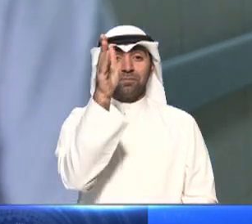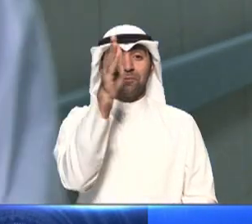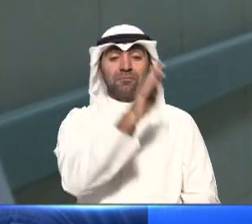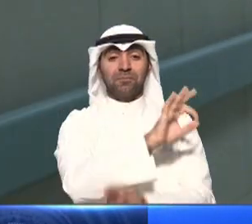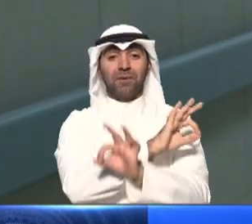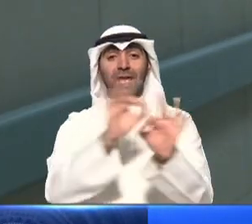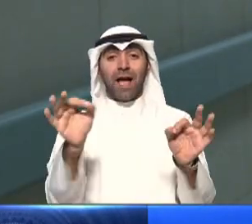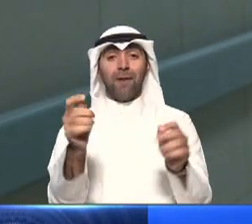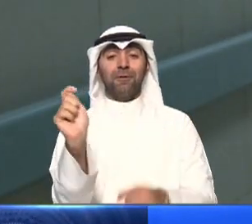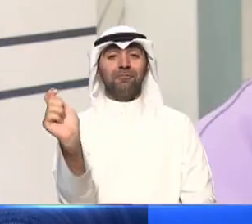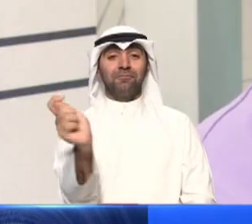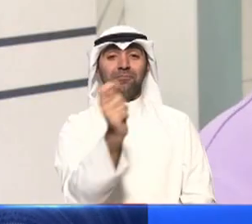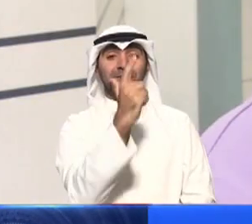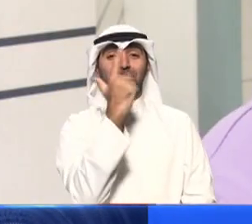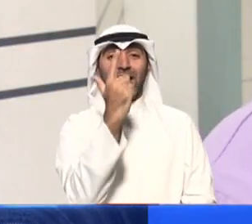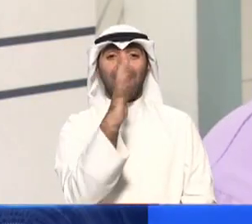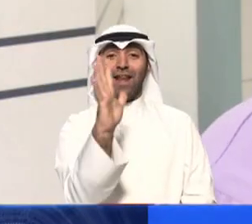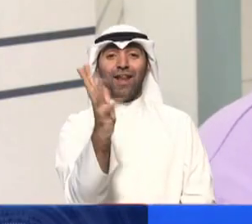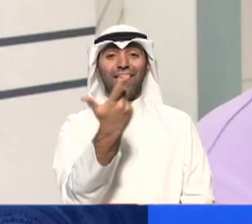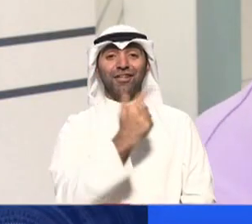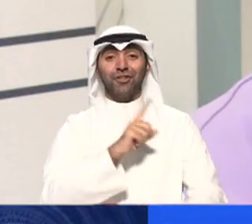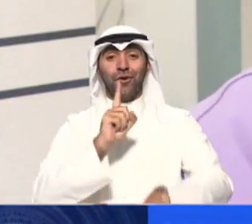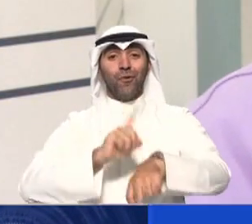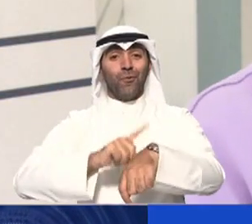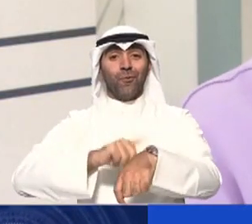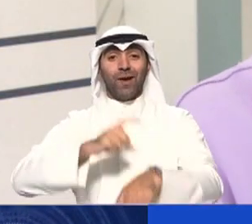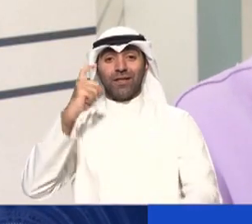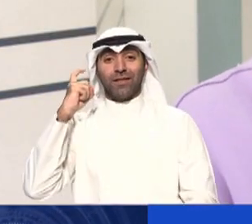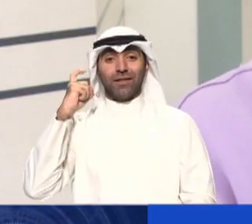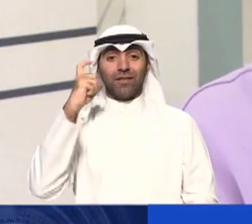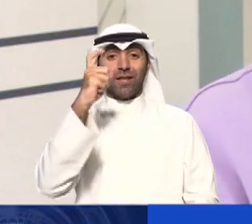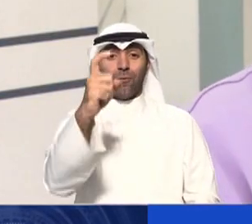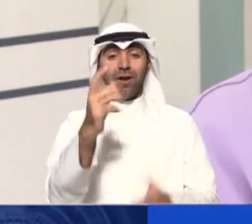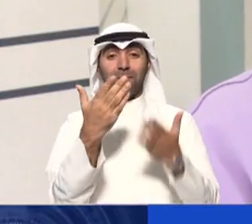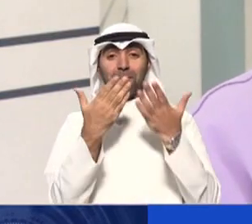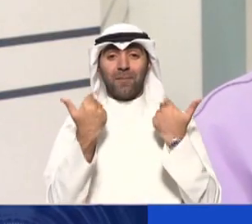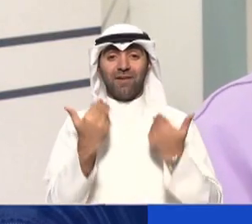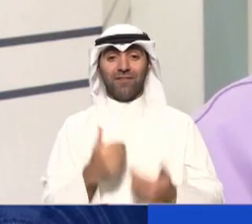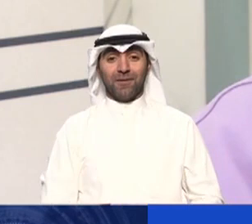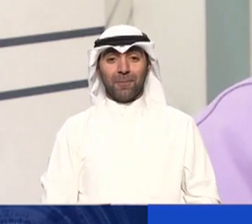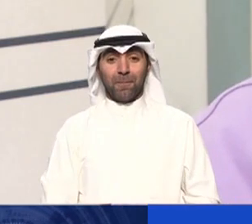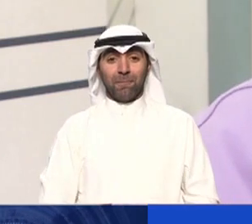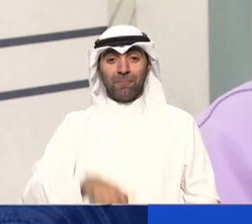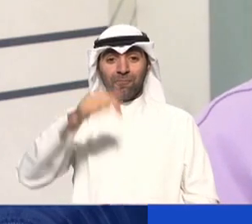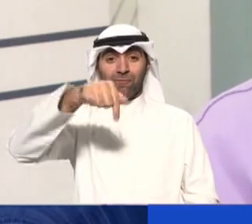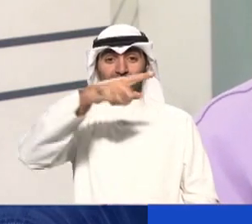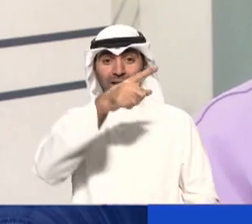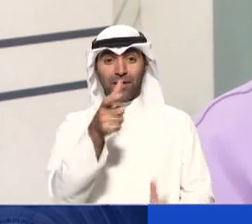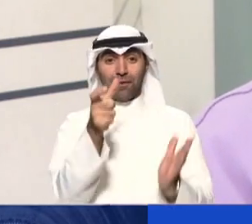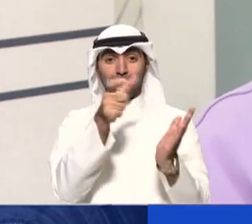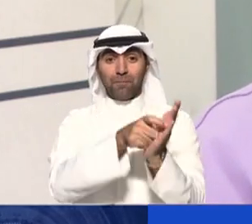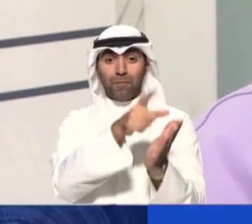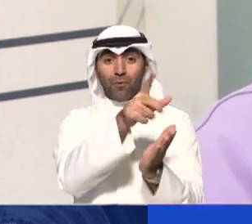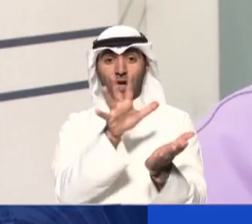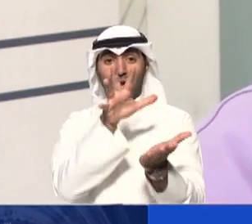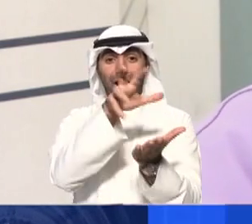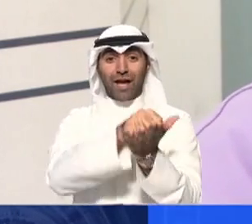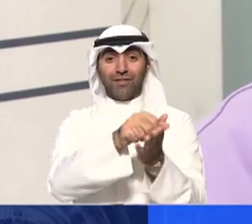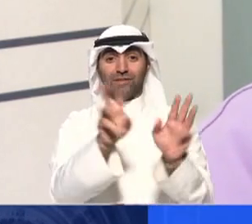الأخرى. دشين على الابلكيشن نفسه، تحطين موعد، اختيار موعدي، اختيار موعد حجز موعد